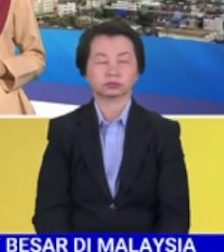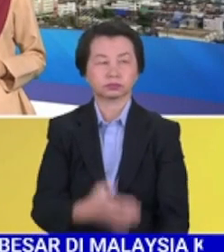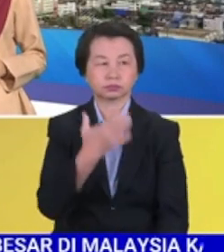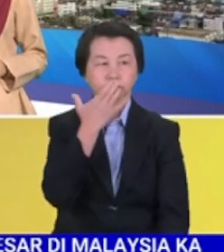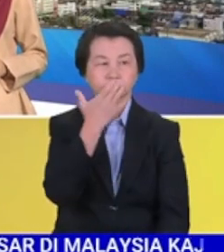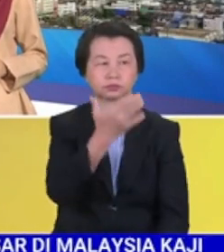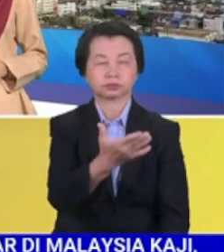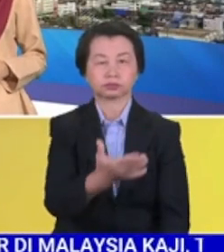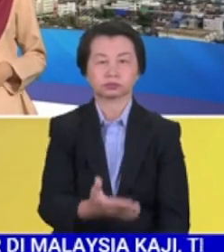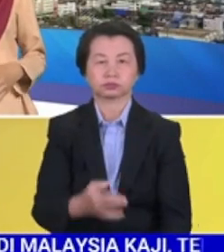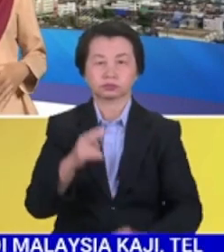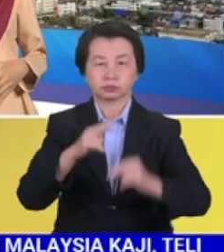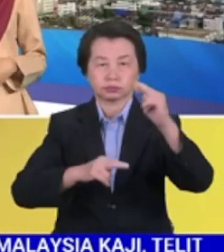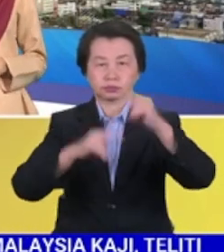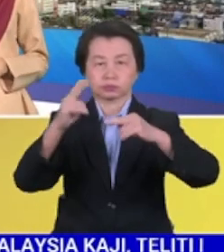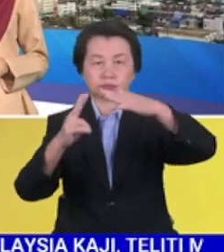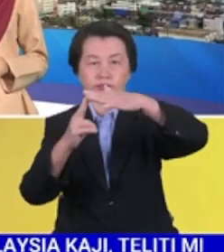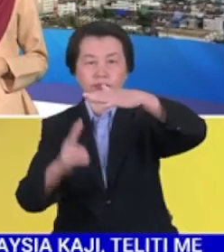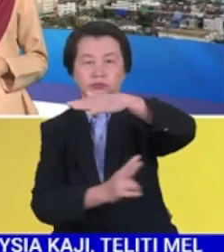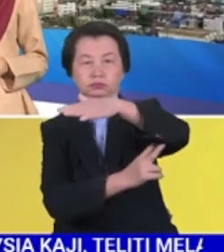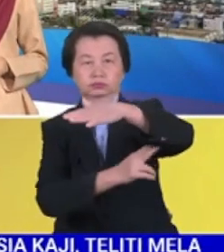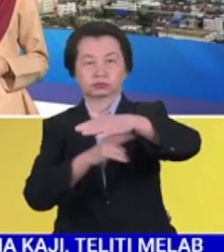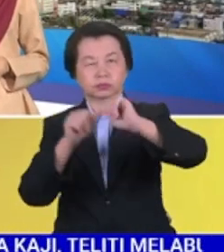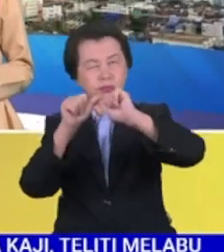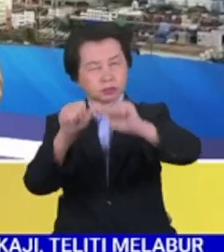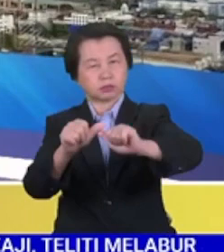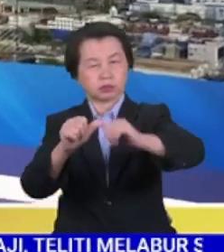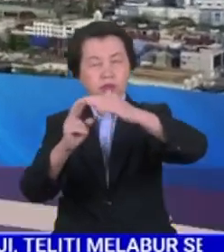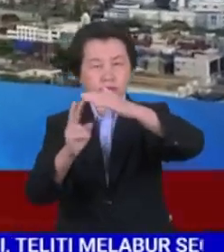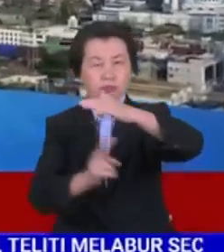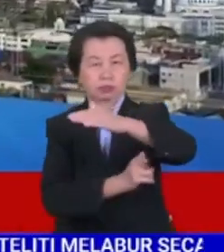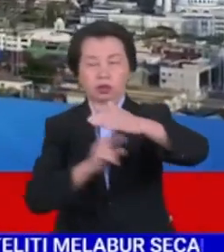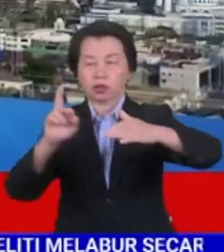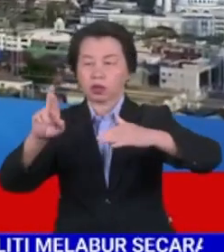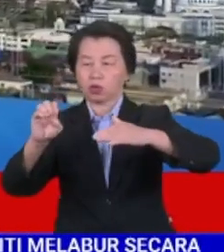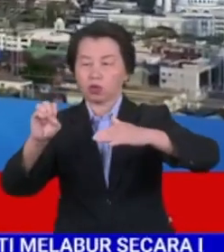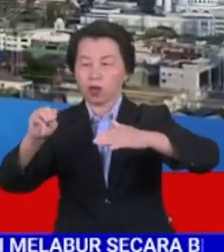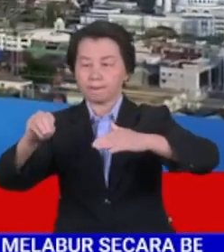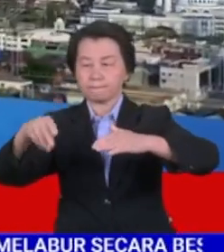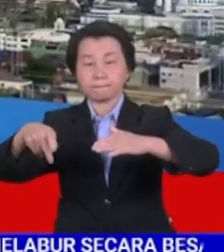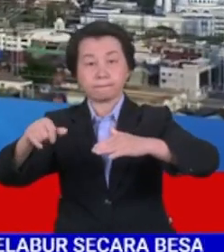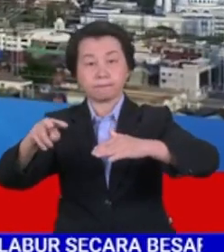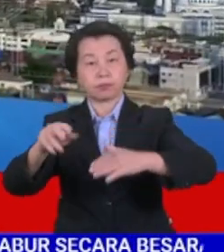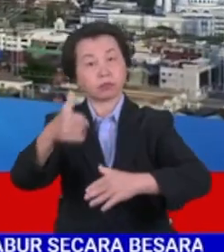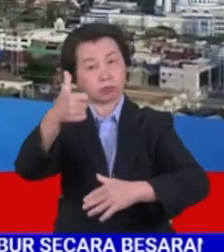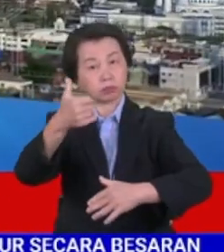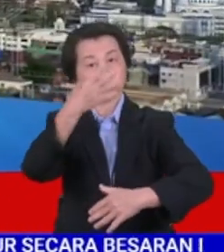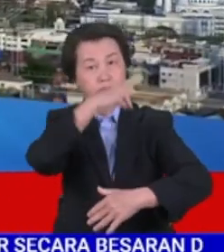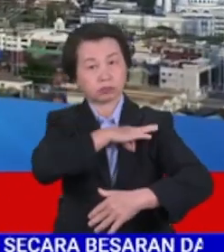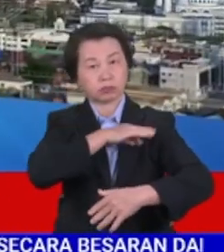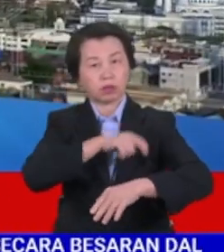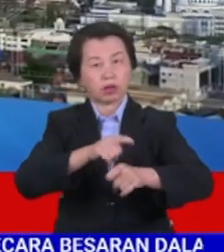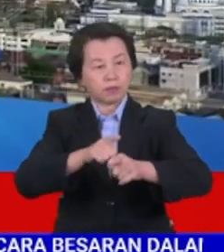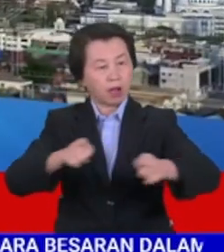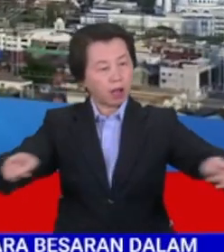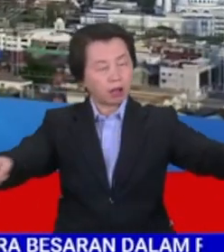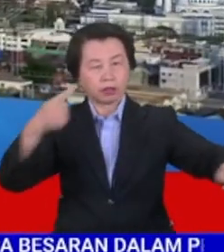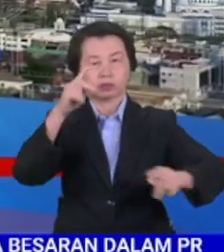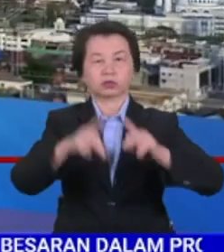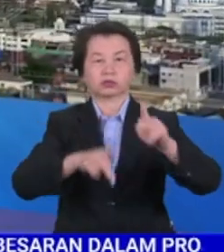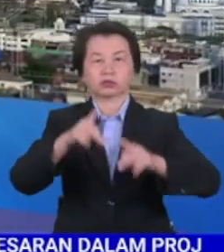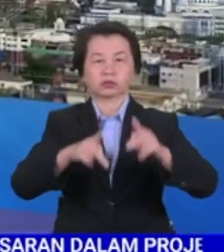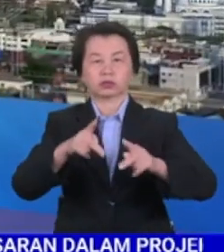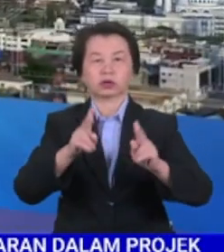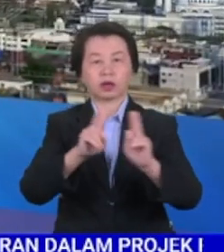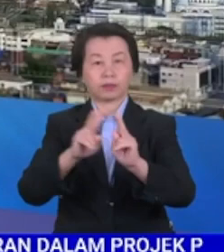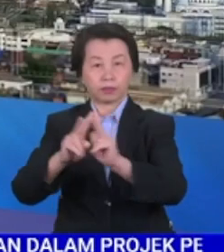Terima kasih. Pembinaan Jabatan Kekal di Felda Selancar Rompin bakal memberikan manfaat jangka panjang kepada penduduk